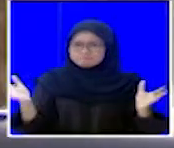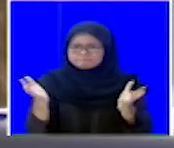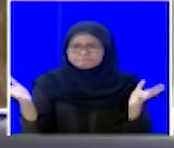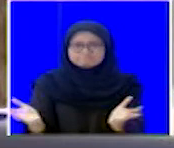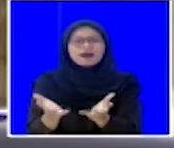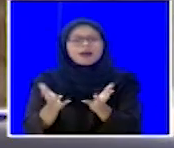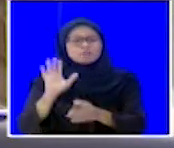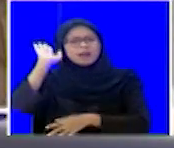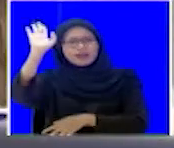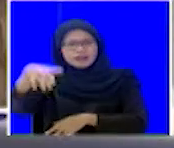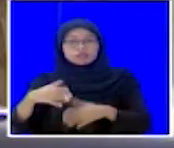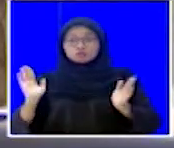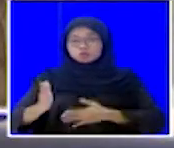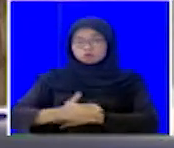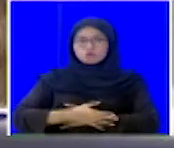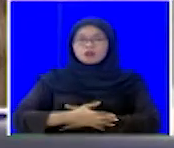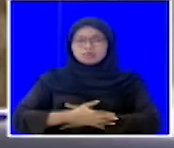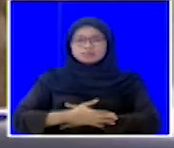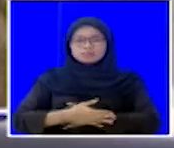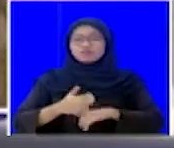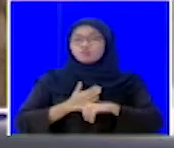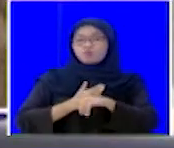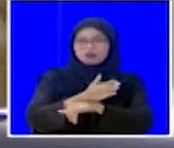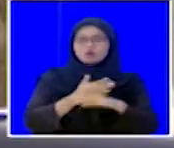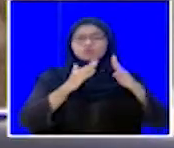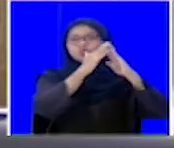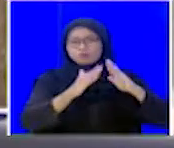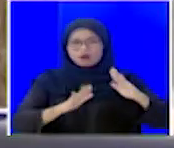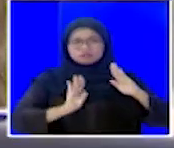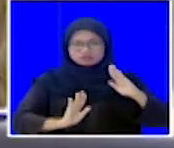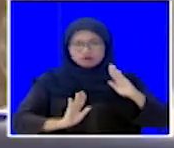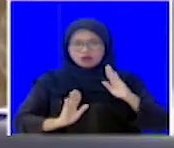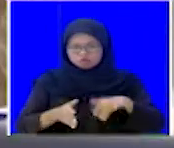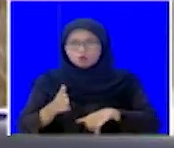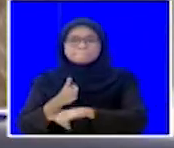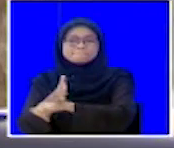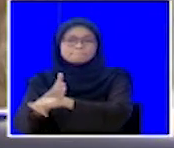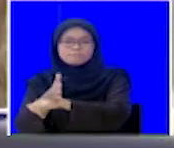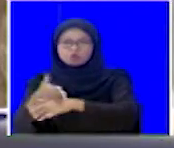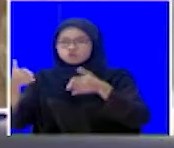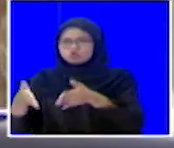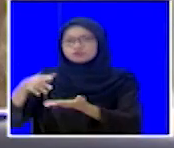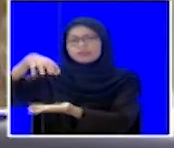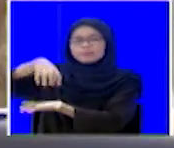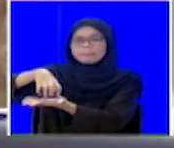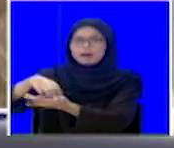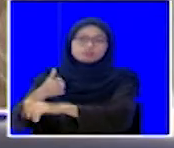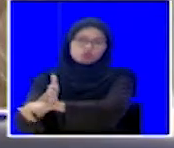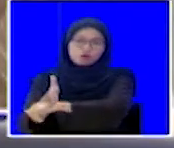dilaksanakan di RPH atau di lembaga-lembaga yang memang mendedikasikan diri untuk